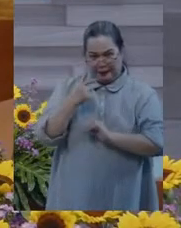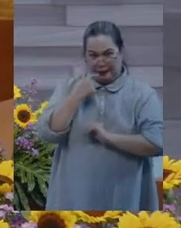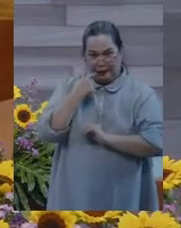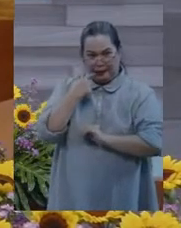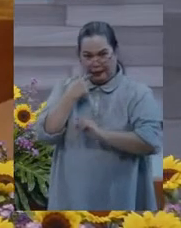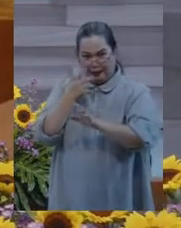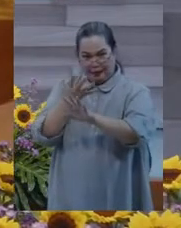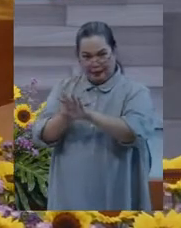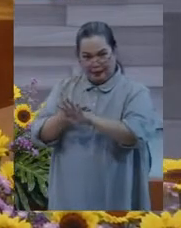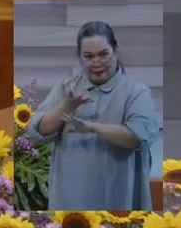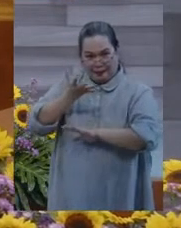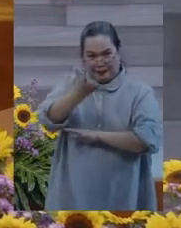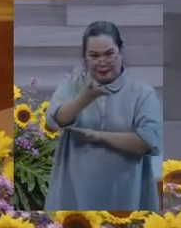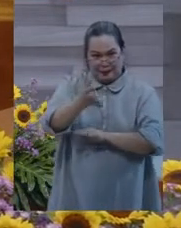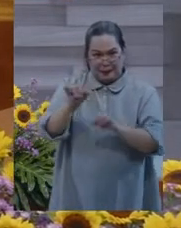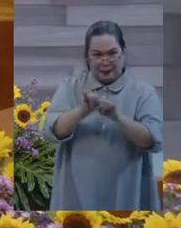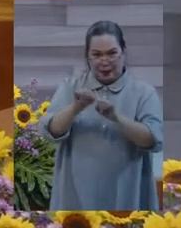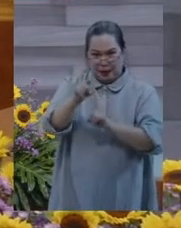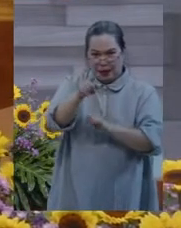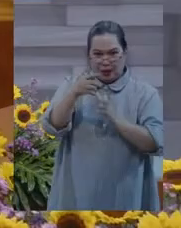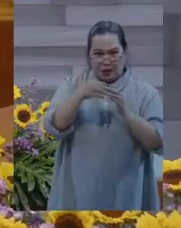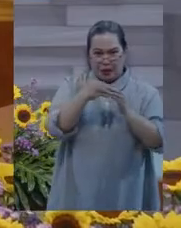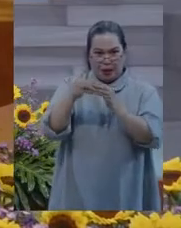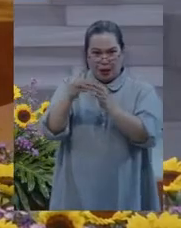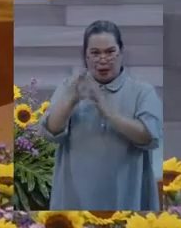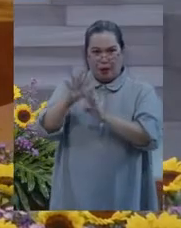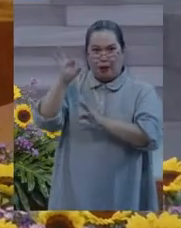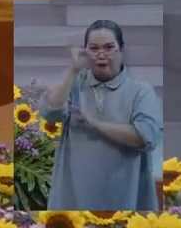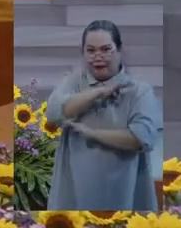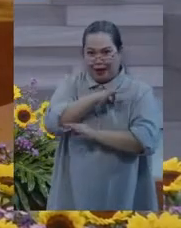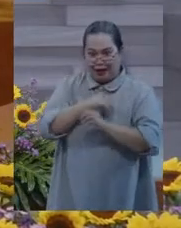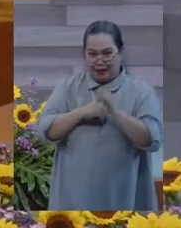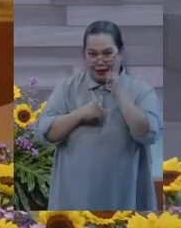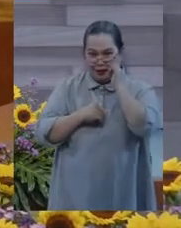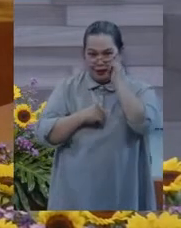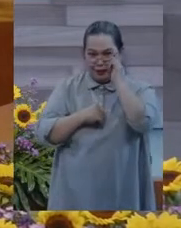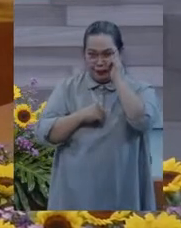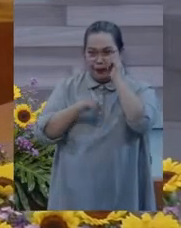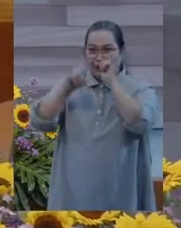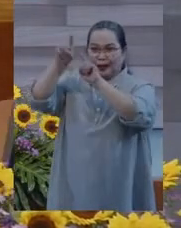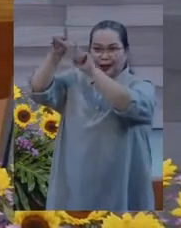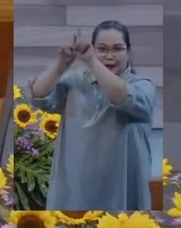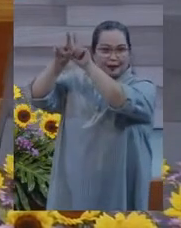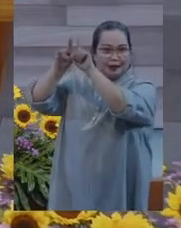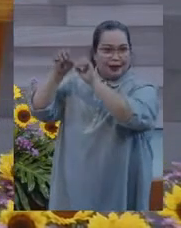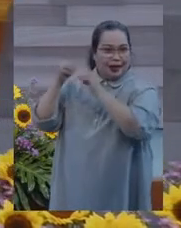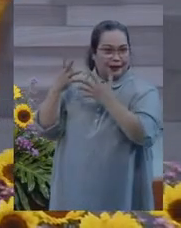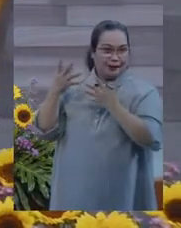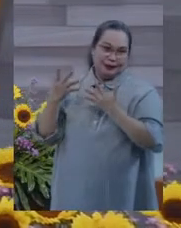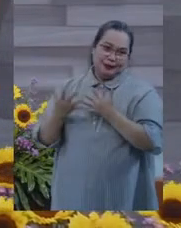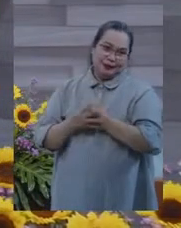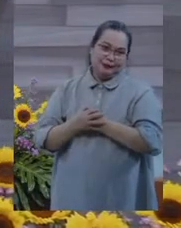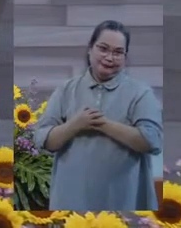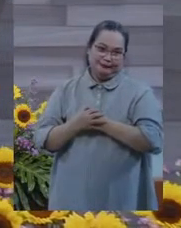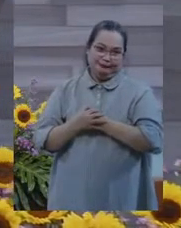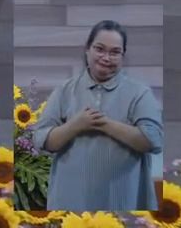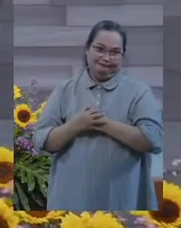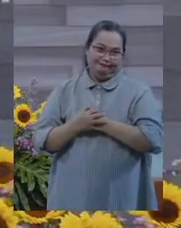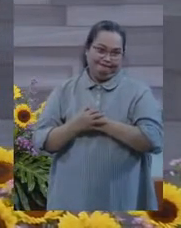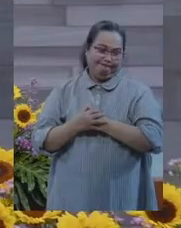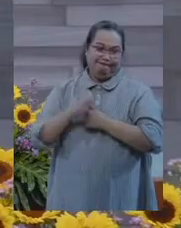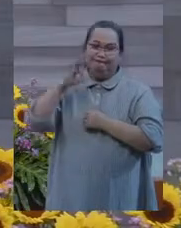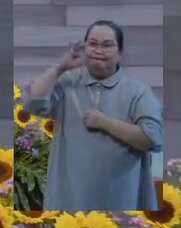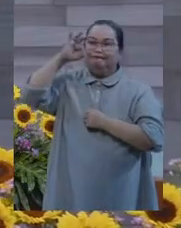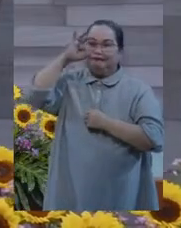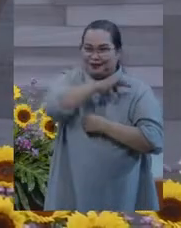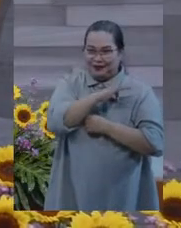Sila ay parang shooting star, maningning. Between walang ningning. No? Yung